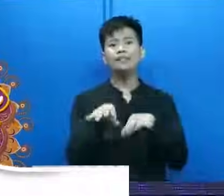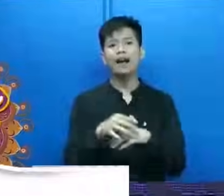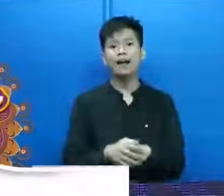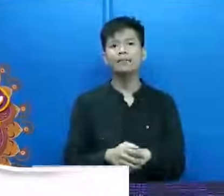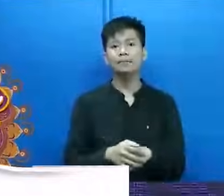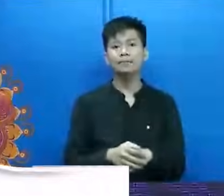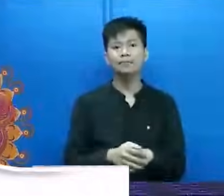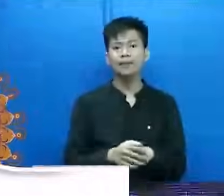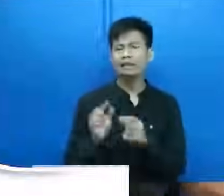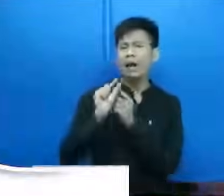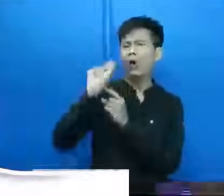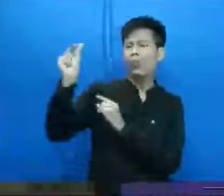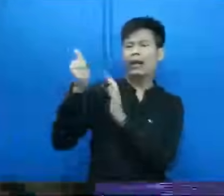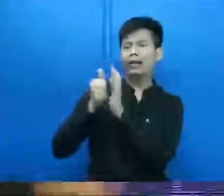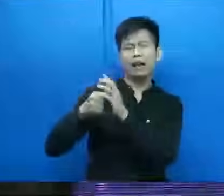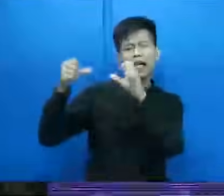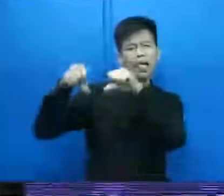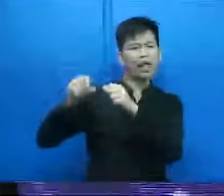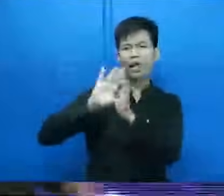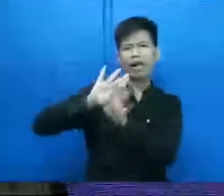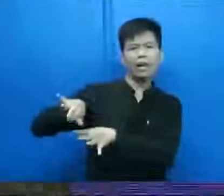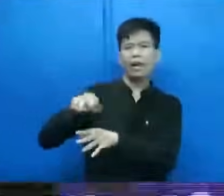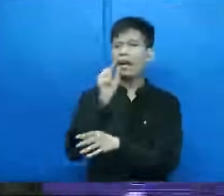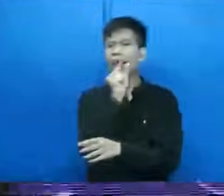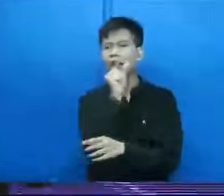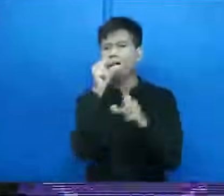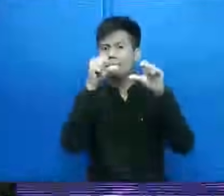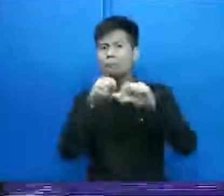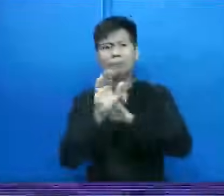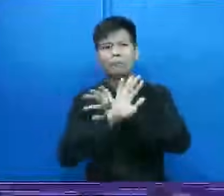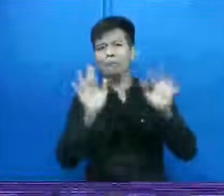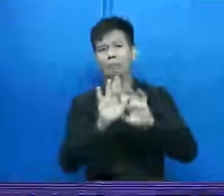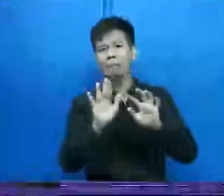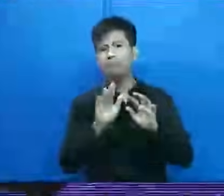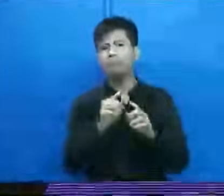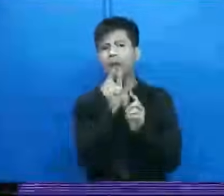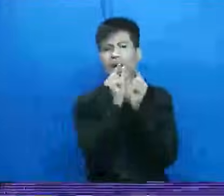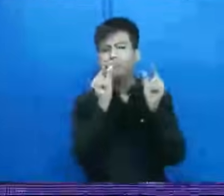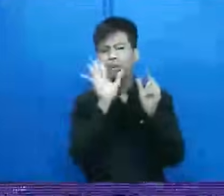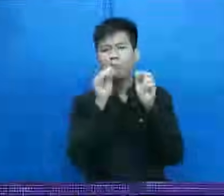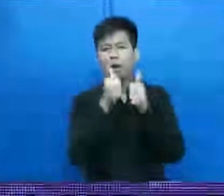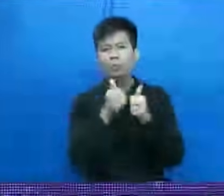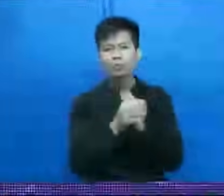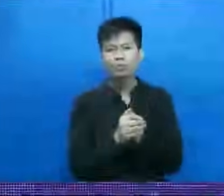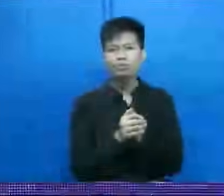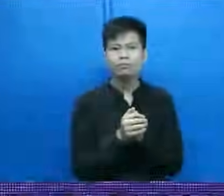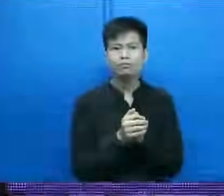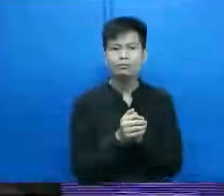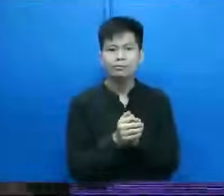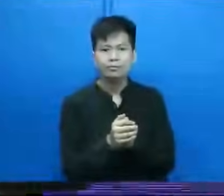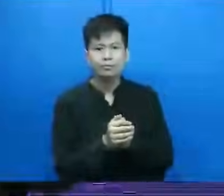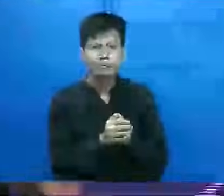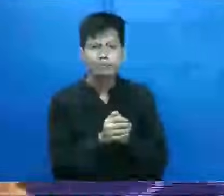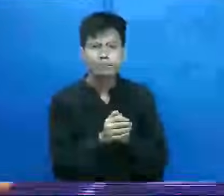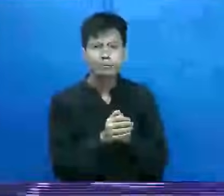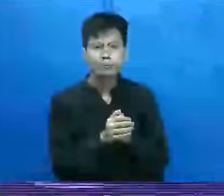hijrah. Jauhi acara-acara yang tidak baik, kata-kata yang tidak elok, kalimat-kalimat yang tidak bagus, majalah yang tidak perlu dibaca, tontonan